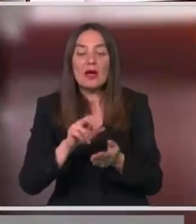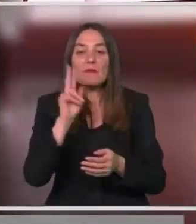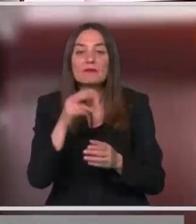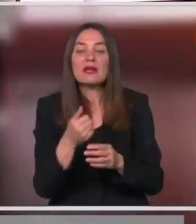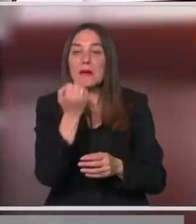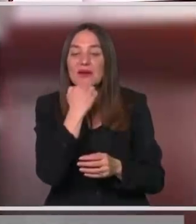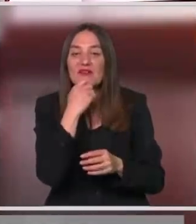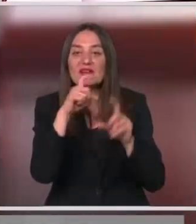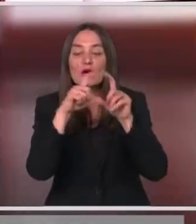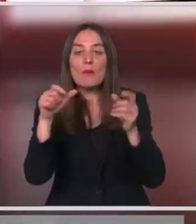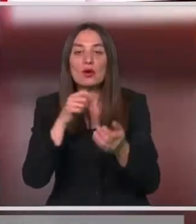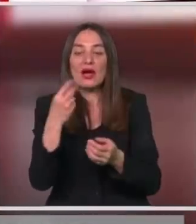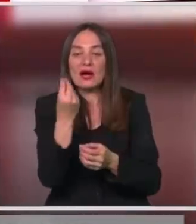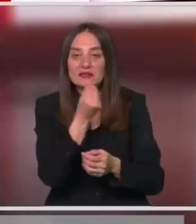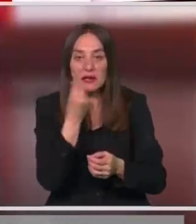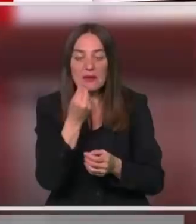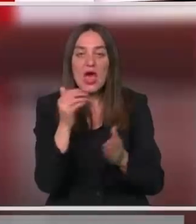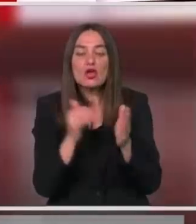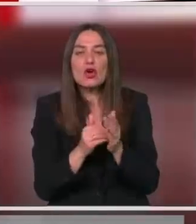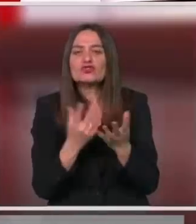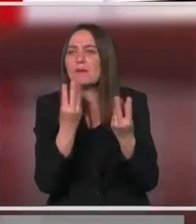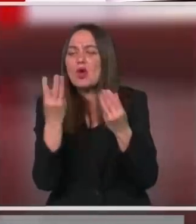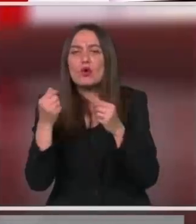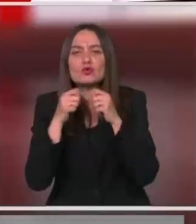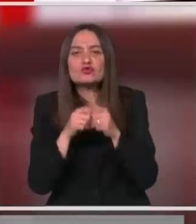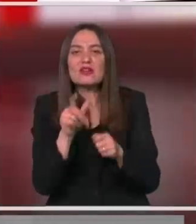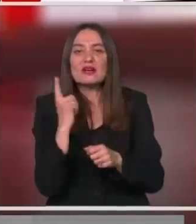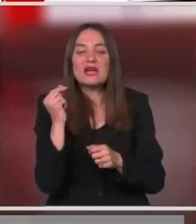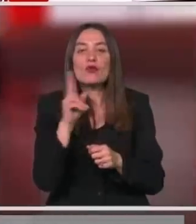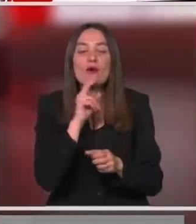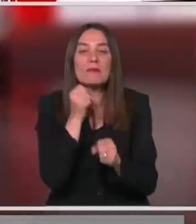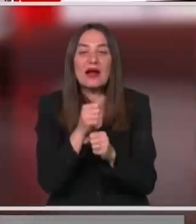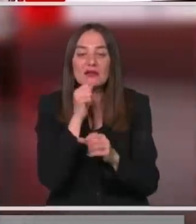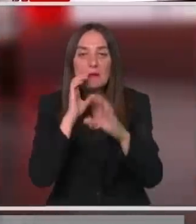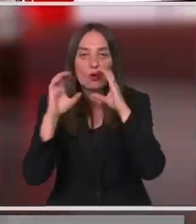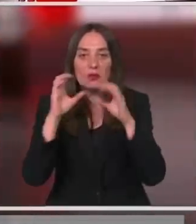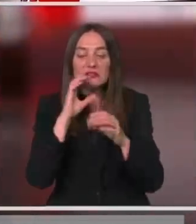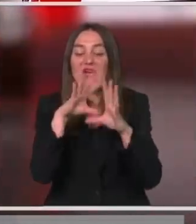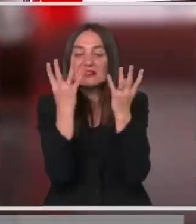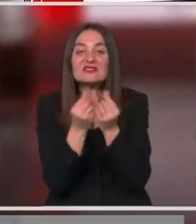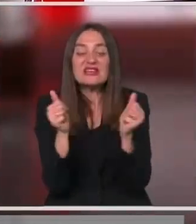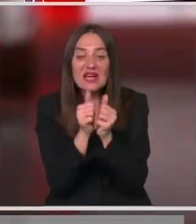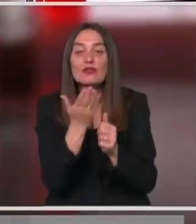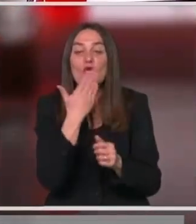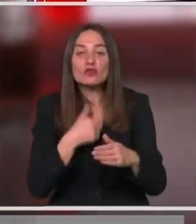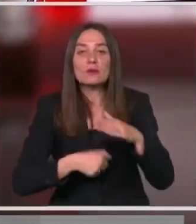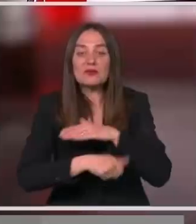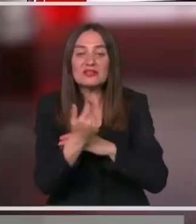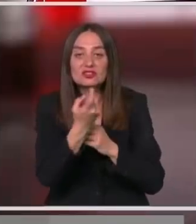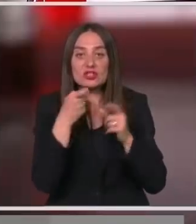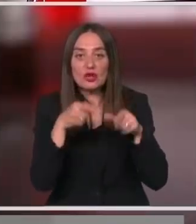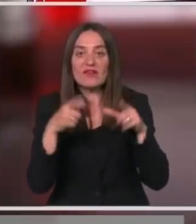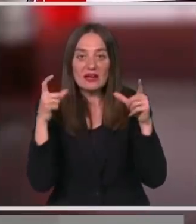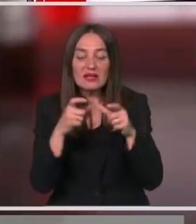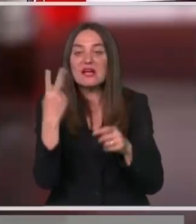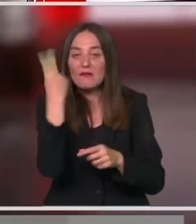Privrednu komoru Srbije, imate još bezbroj udruženja sa kojima radimo i sa kojima komuniciramo. Svi zajedno hoćemo da izađemo iz ove krize